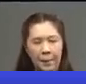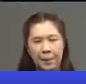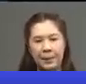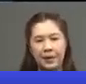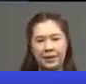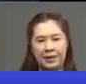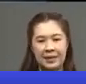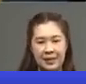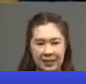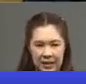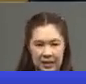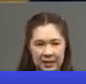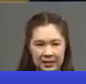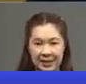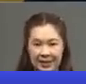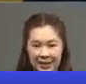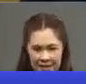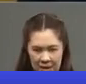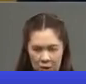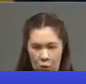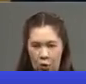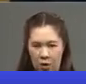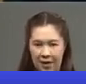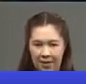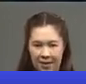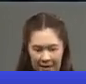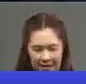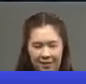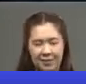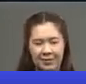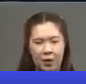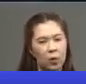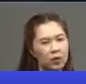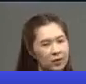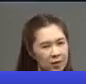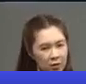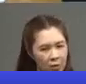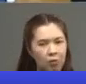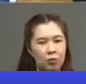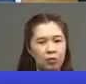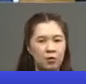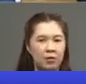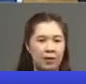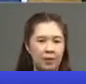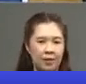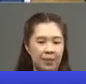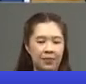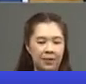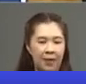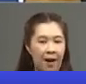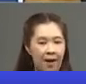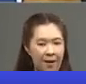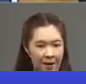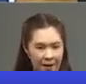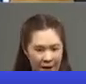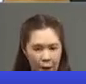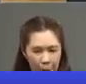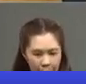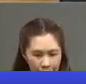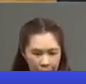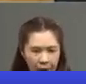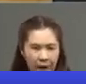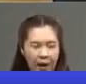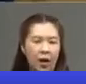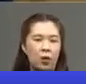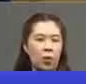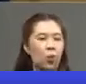ออกจากห้องประชุมแล้วก็มีการบกมือทักถ่ายนะกับสื่อมวลชนด้วยออ่าสื่อมวลชนเนี่ยก็อดถามไม่ได้ถามอยู่แล้วแหละ